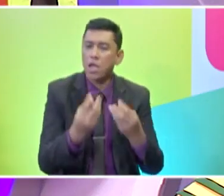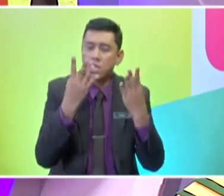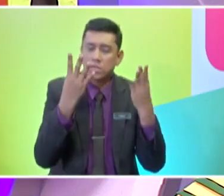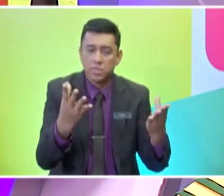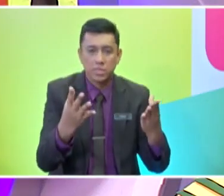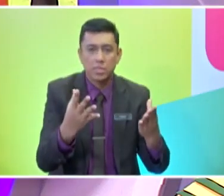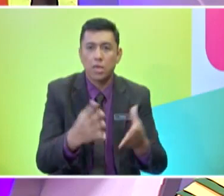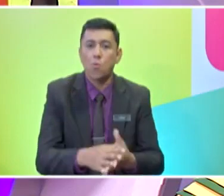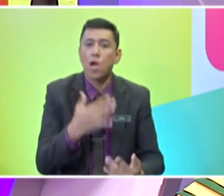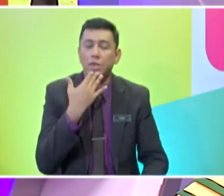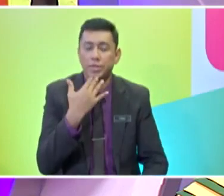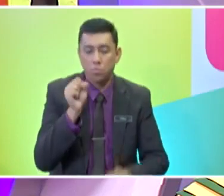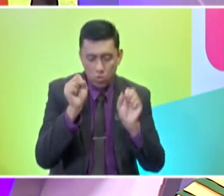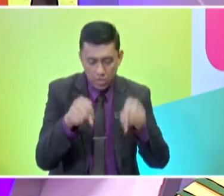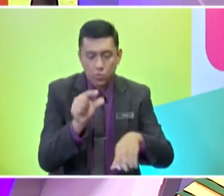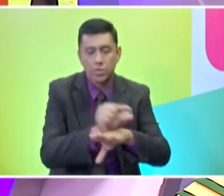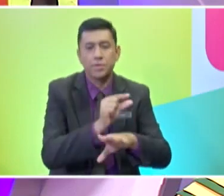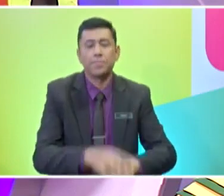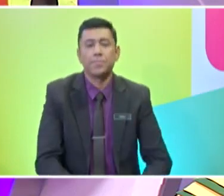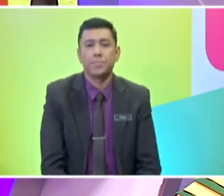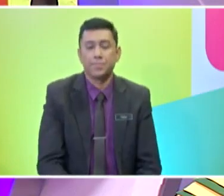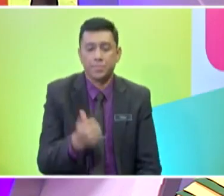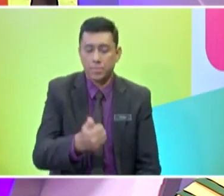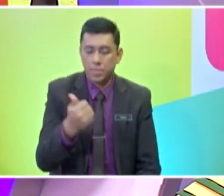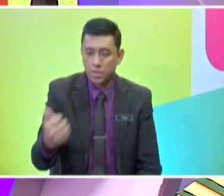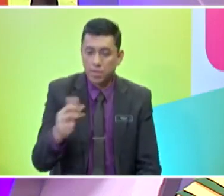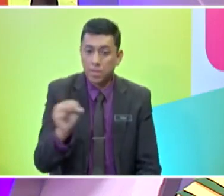kertasnya alat-alat yang kita gunakan